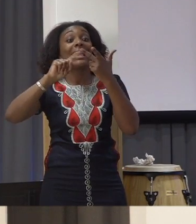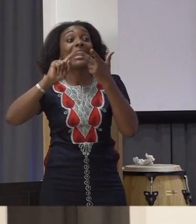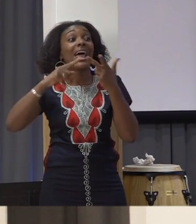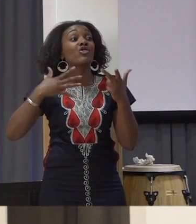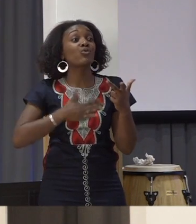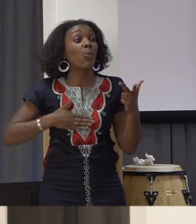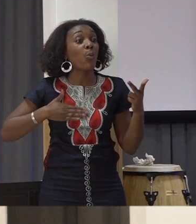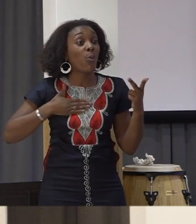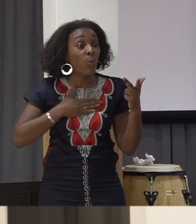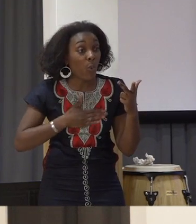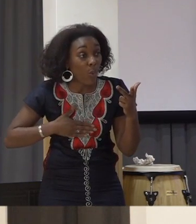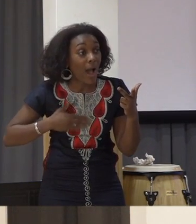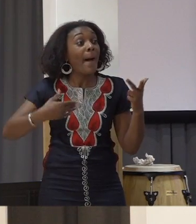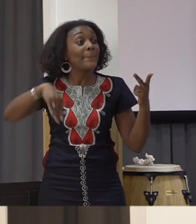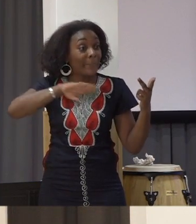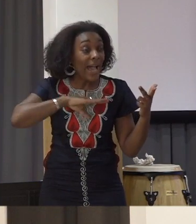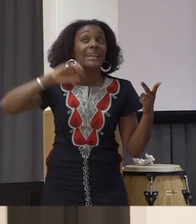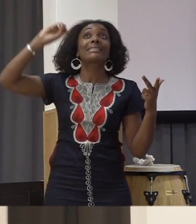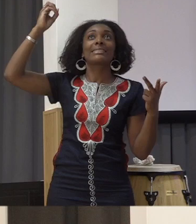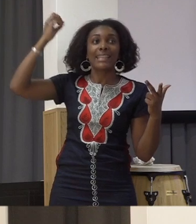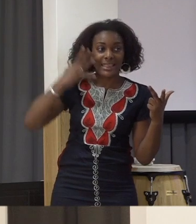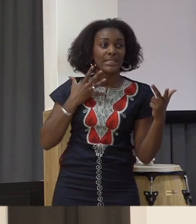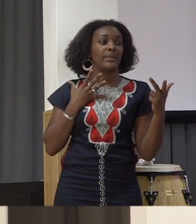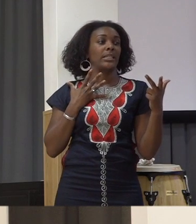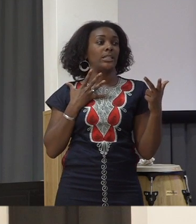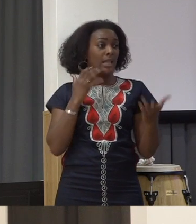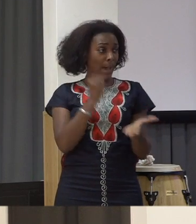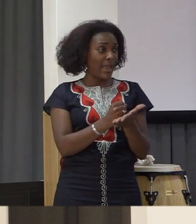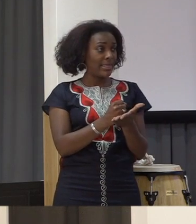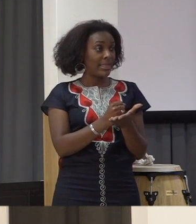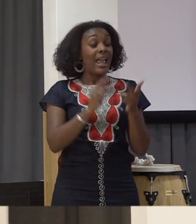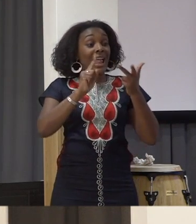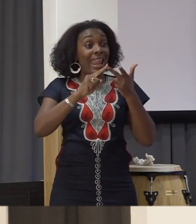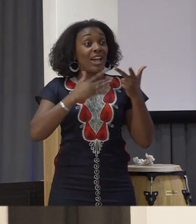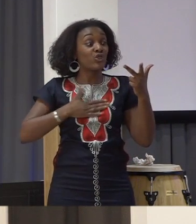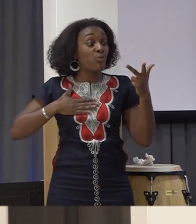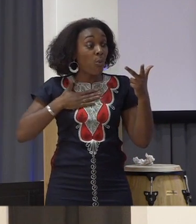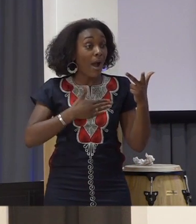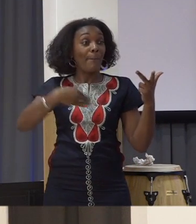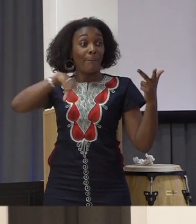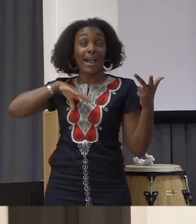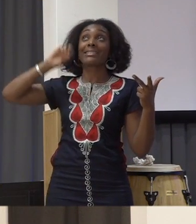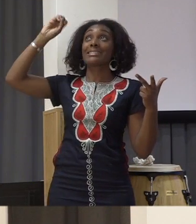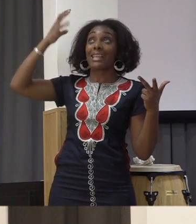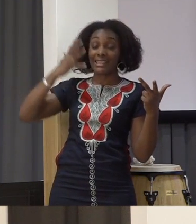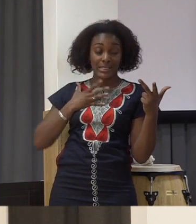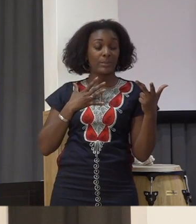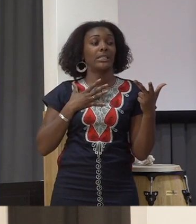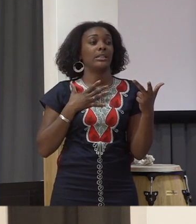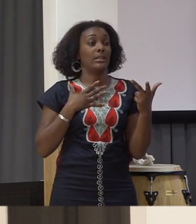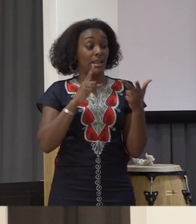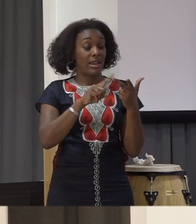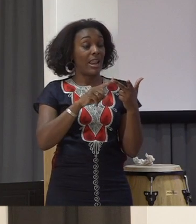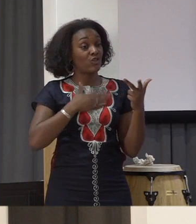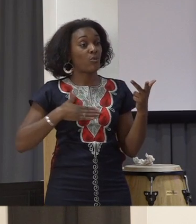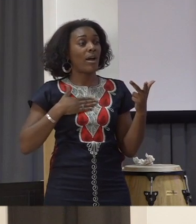n'importe comment, par le Saint-Esprit. Amen. La joie par le Saint-Esprit. Par le Saint-Esprit. C'est